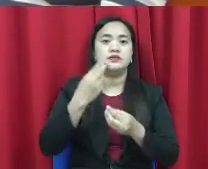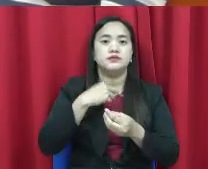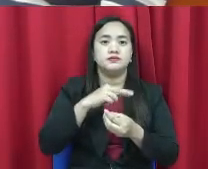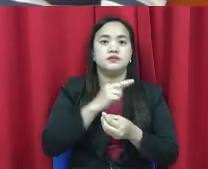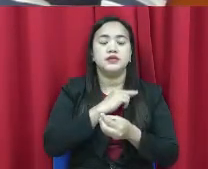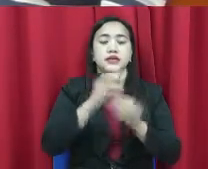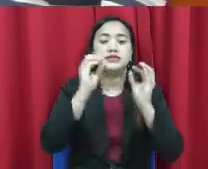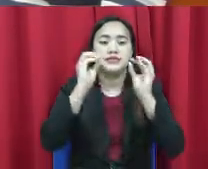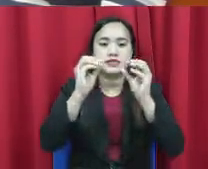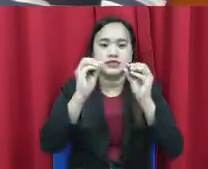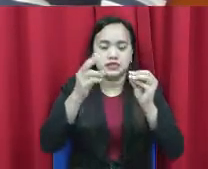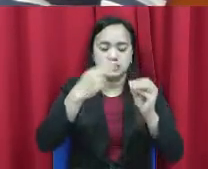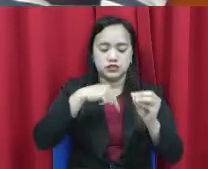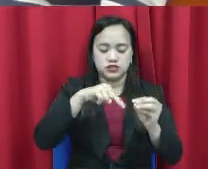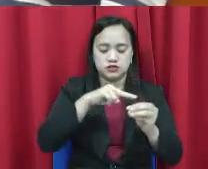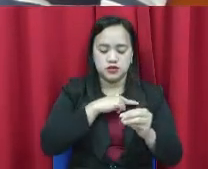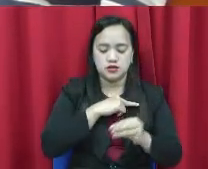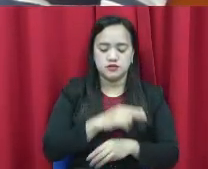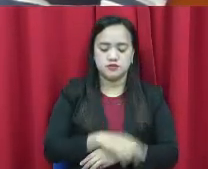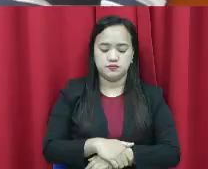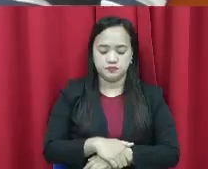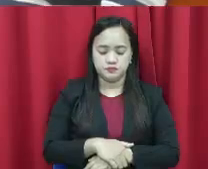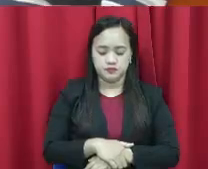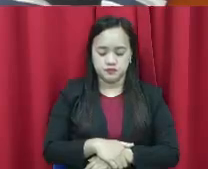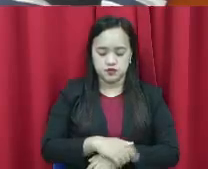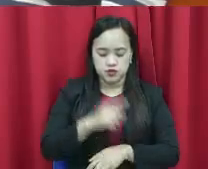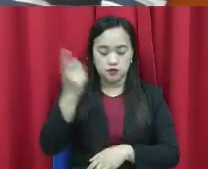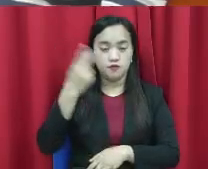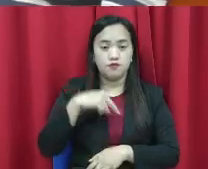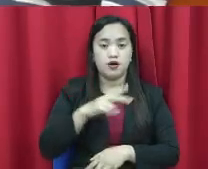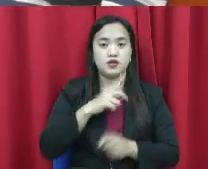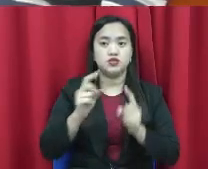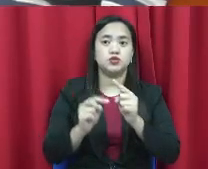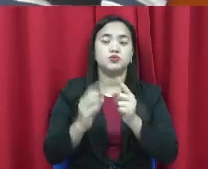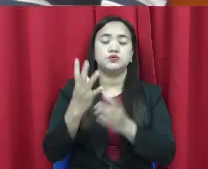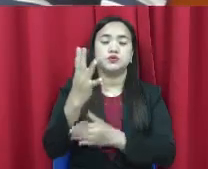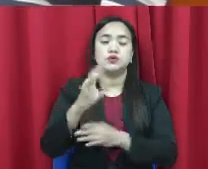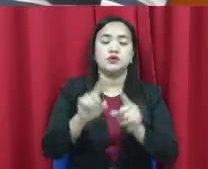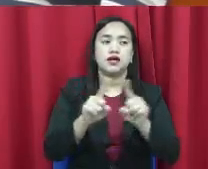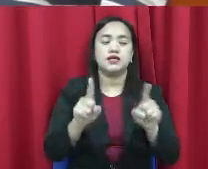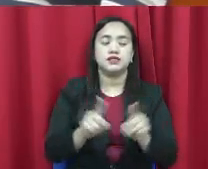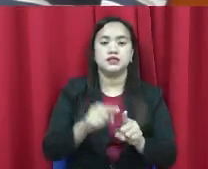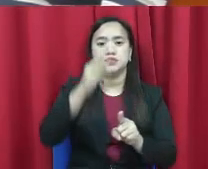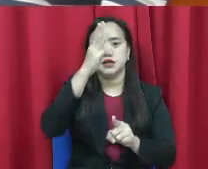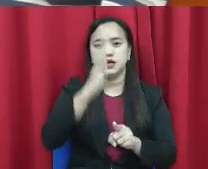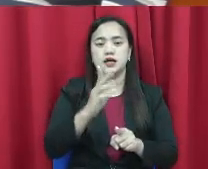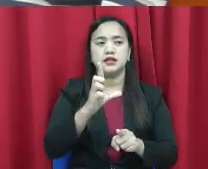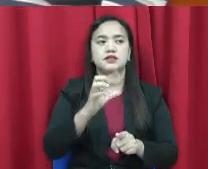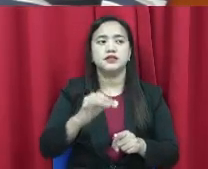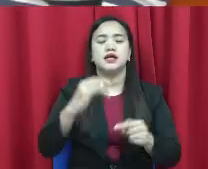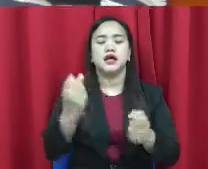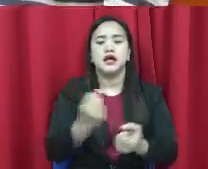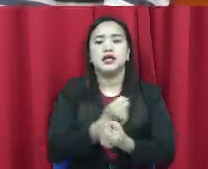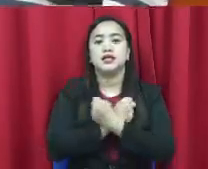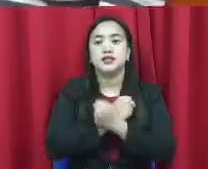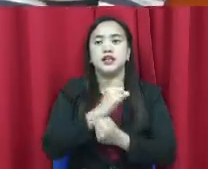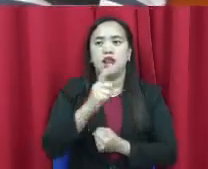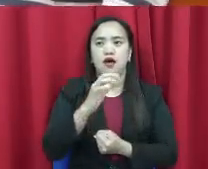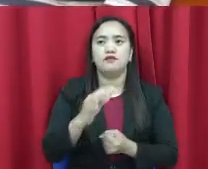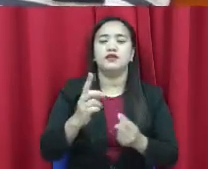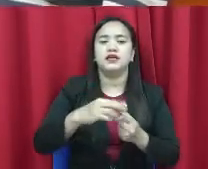tinuturuan po tayo kung paano po tayo lalo pang maging godly and lovely sa harapan po ng